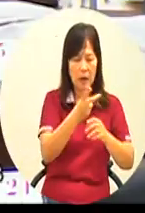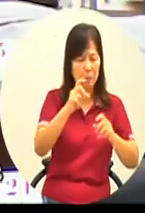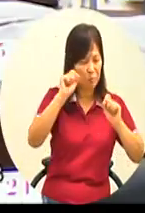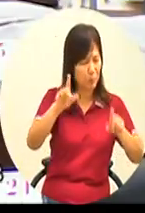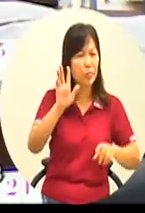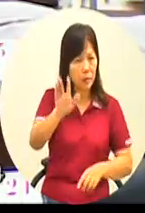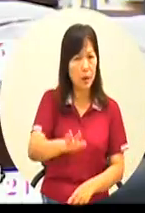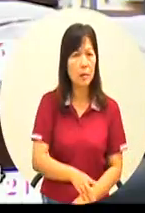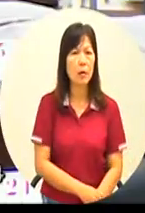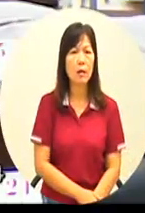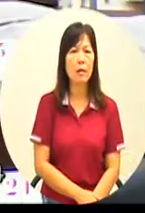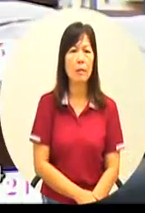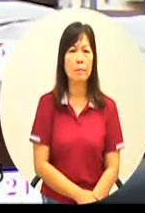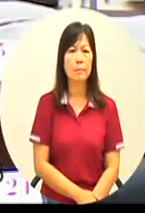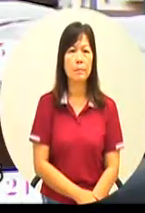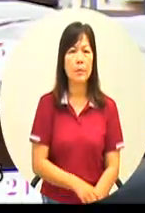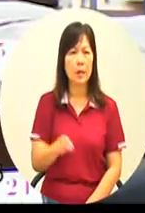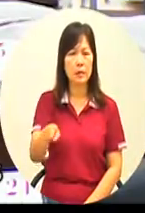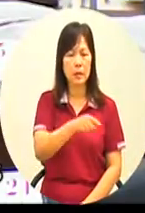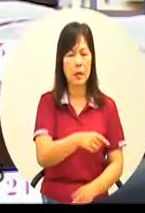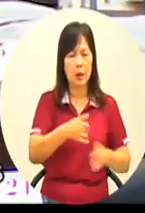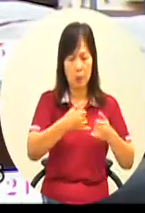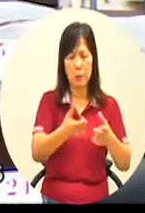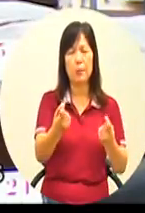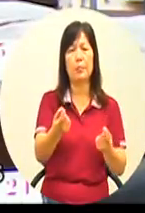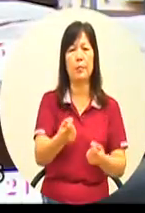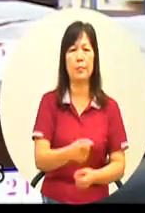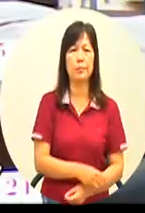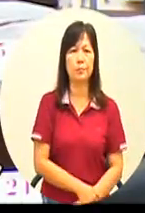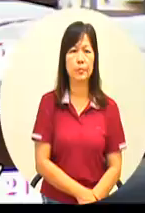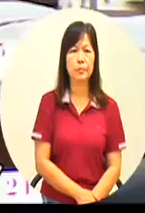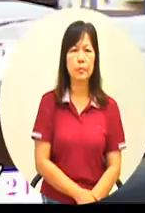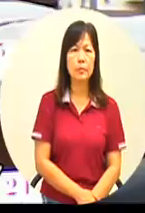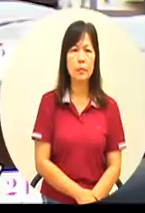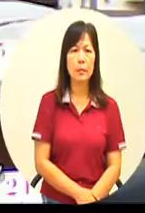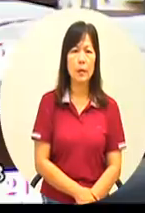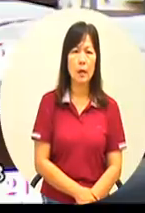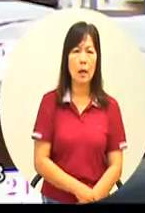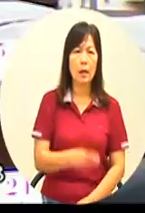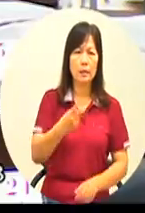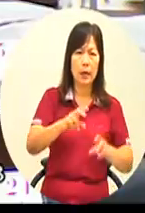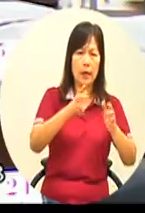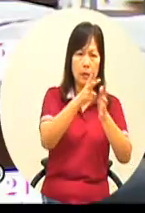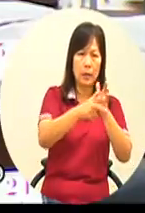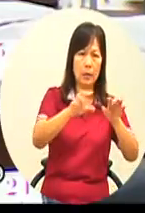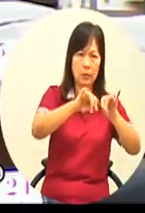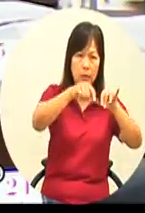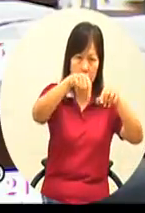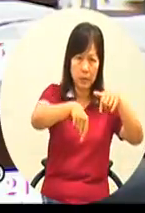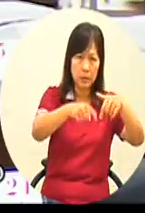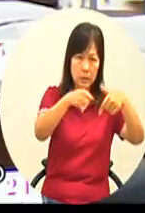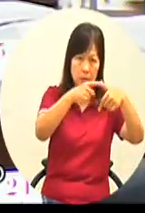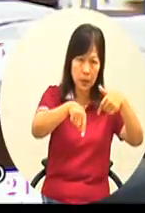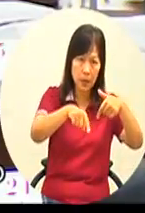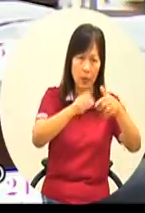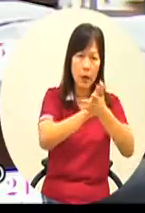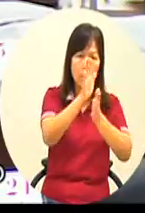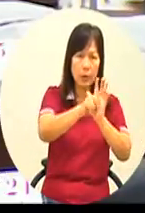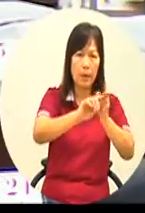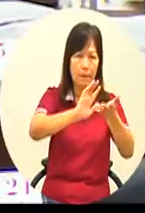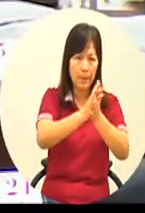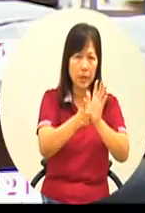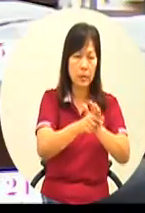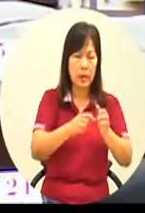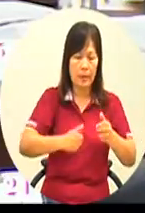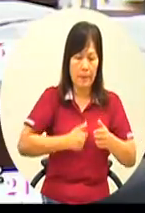馆路跟西藏街同一个。好，同时在这个铁路地下化之后会产生的，还有叫做明城